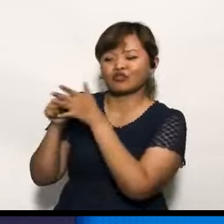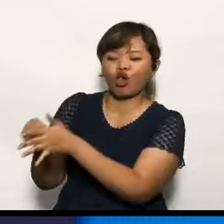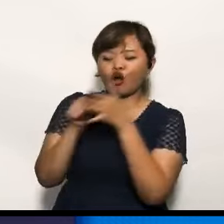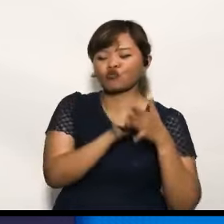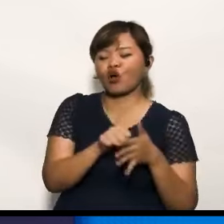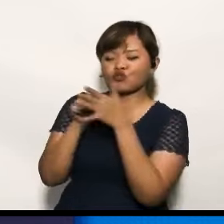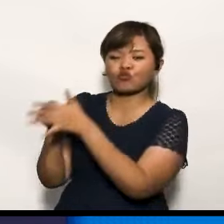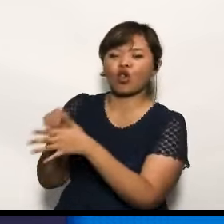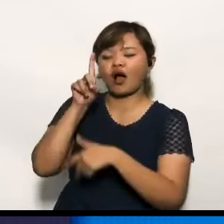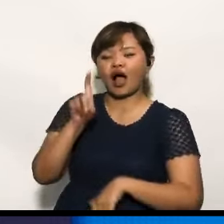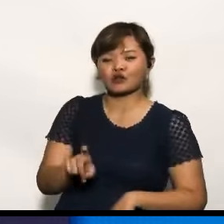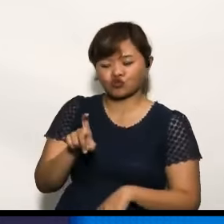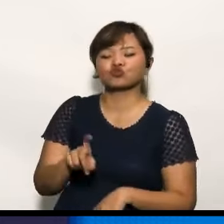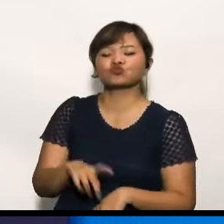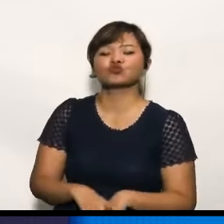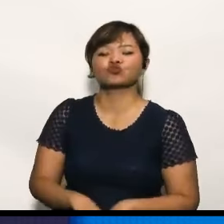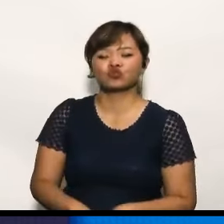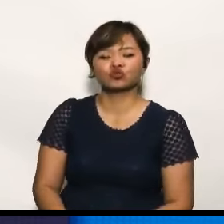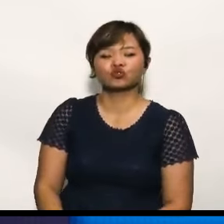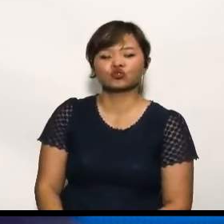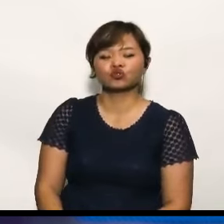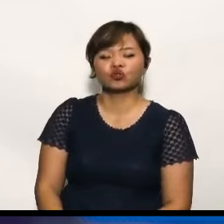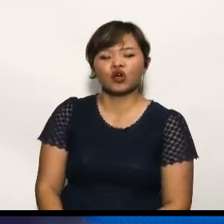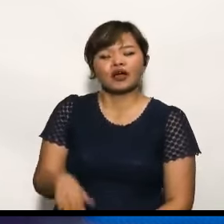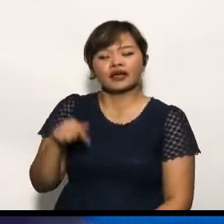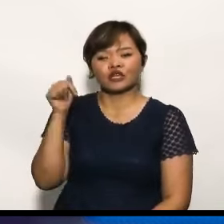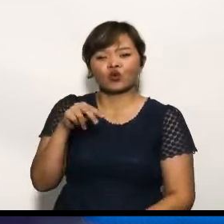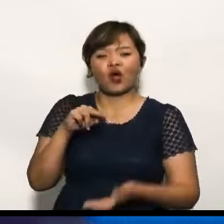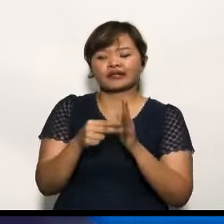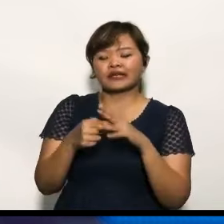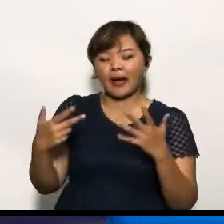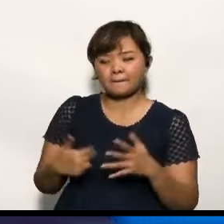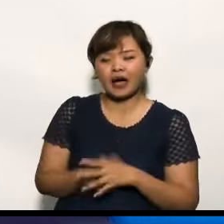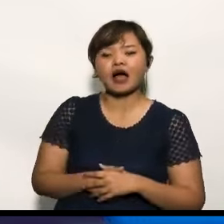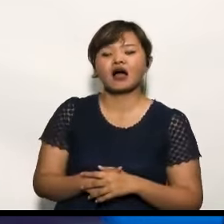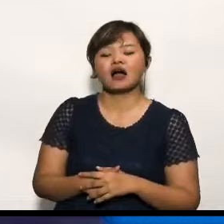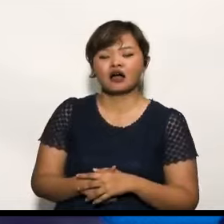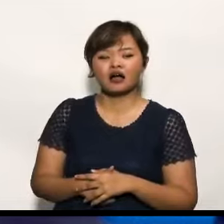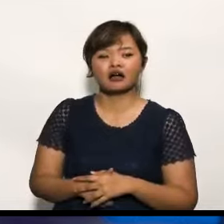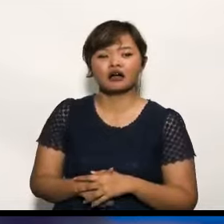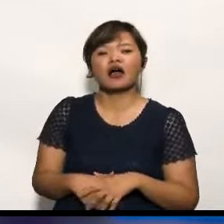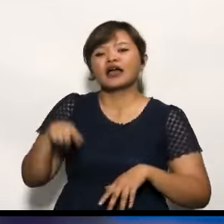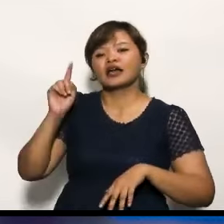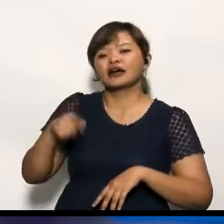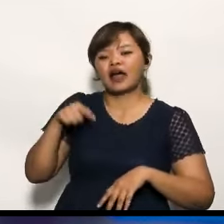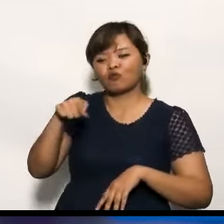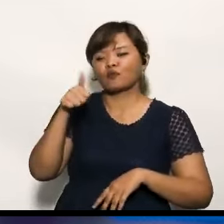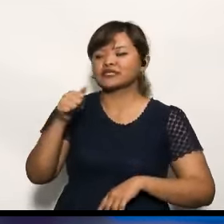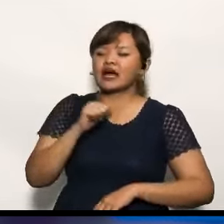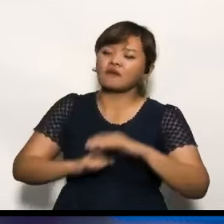Bertolong-tolonglah menanggung bebanmu, demikianlah kamu memenuhi hukum